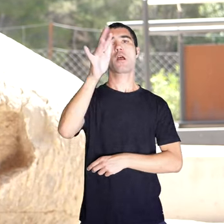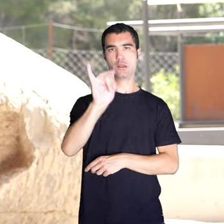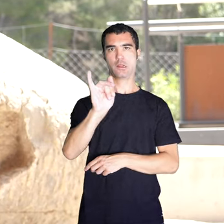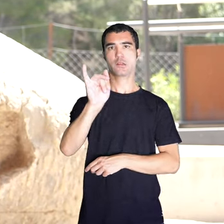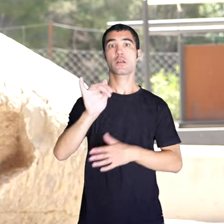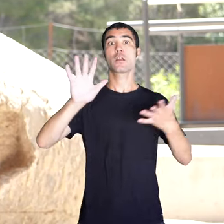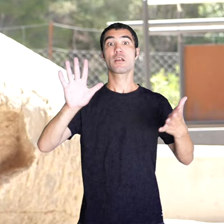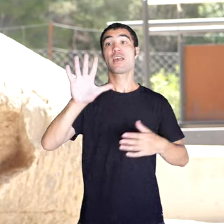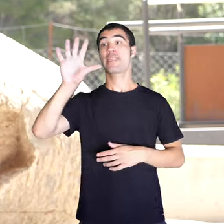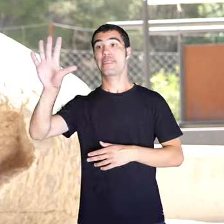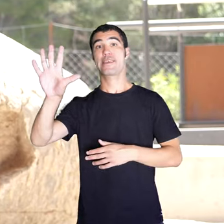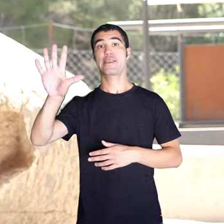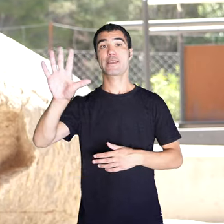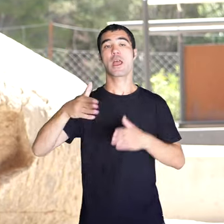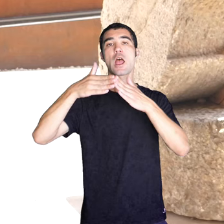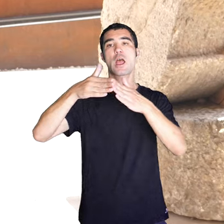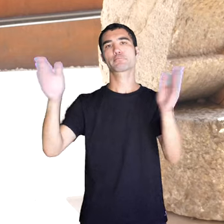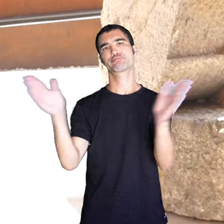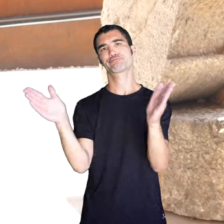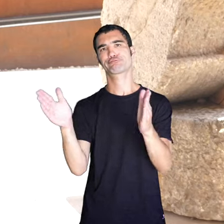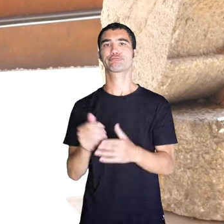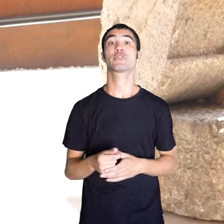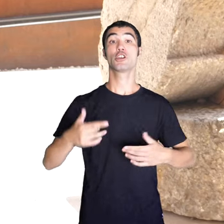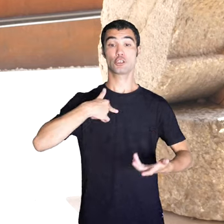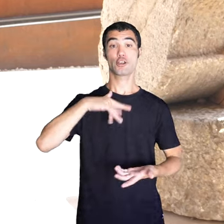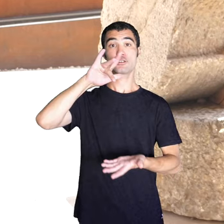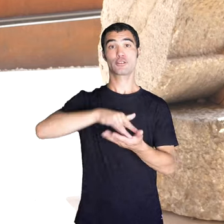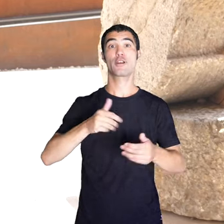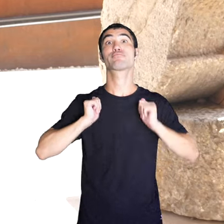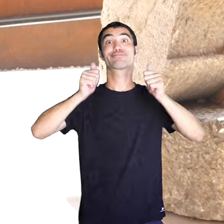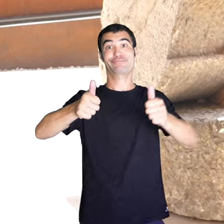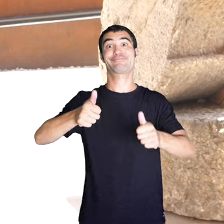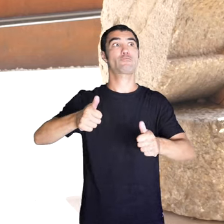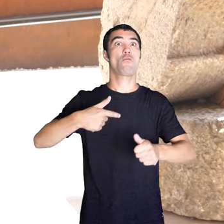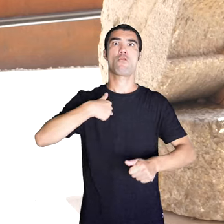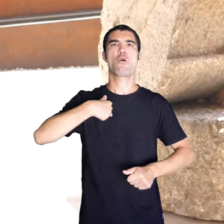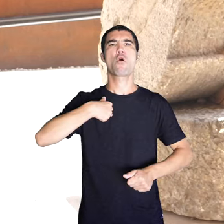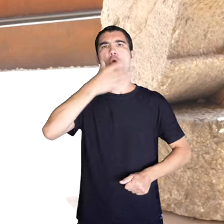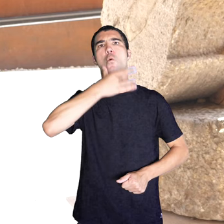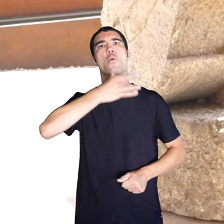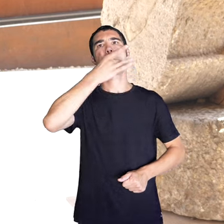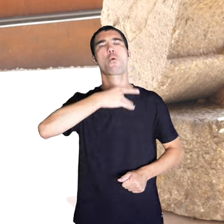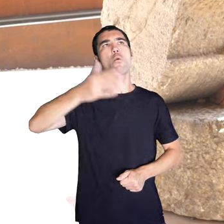i cinc d'art menors. Quan vaig començar, ja he conegut